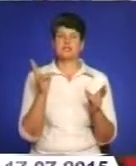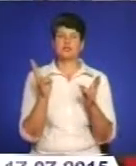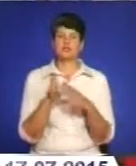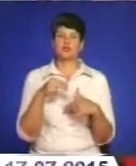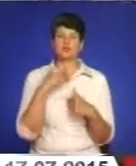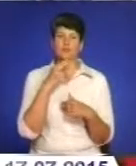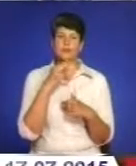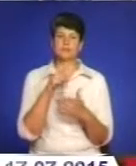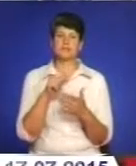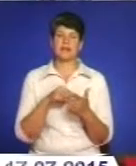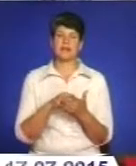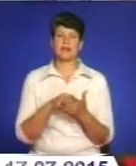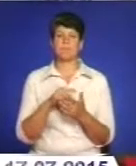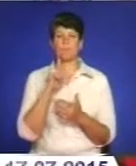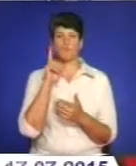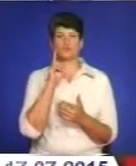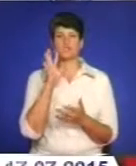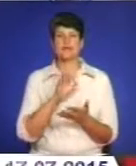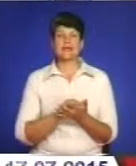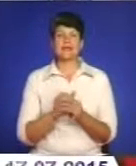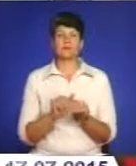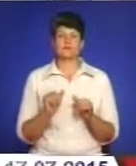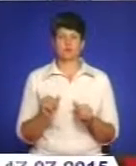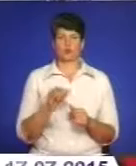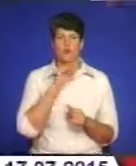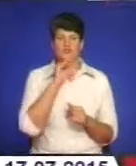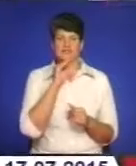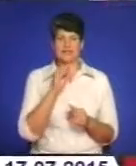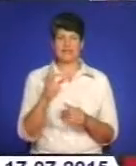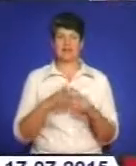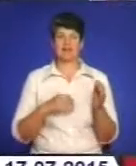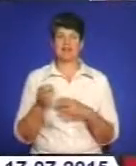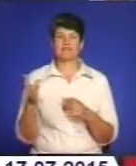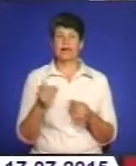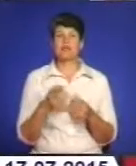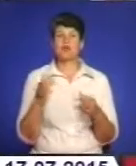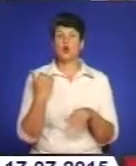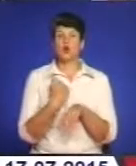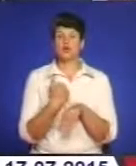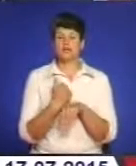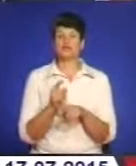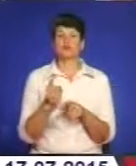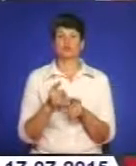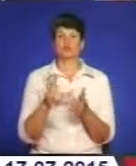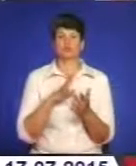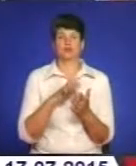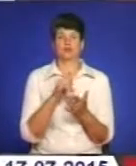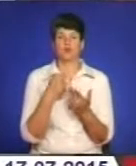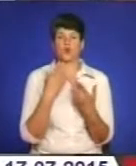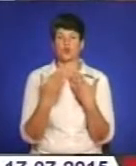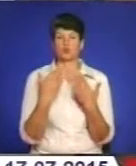питання молодіжної зайнятості та розвитку професійних кваліфікацій. І найголовніше, на чому була зосереджена розмова,